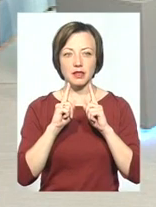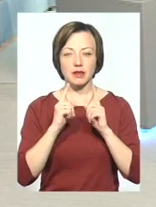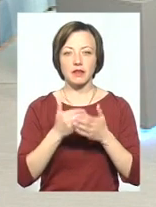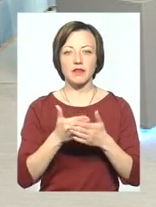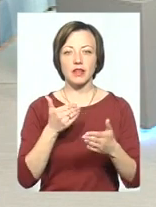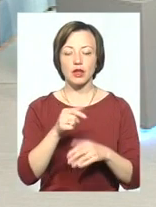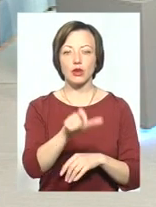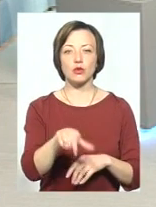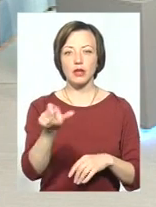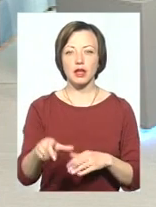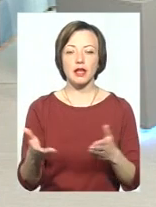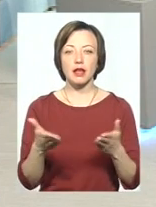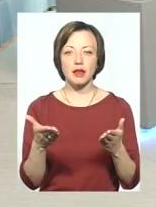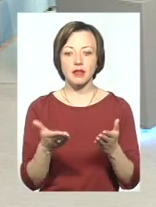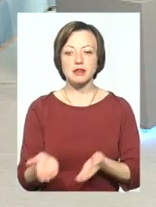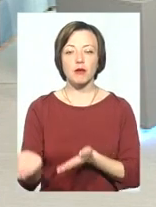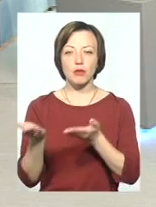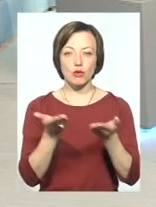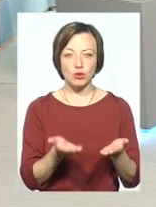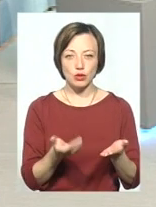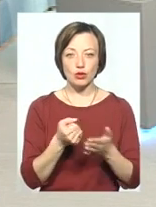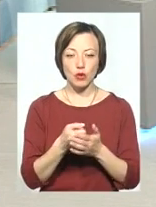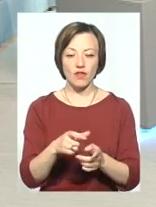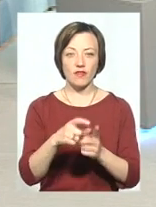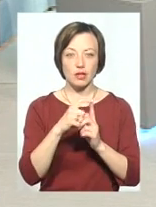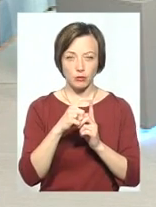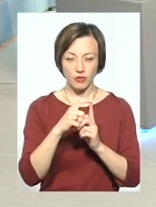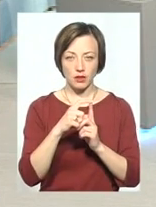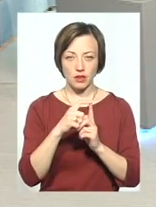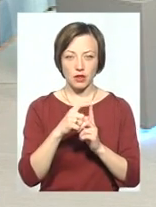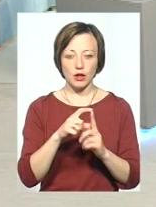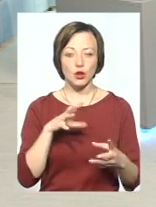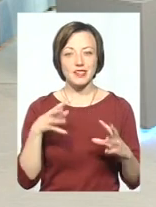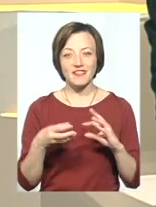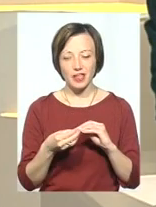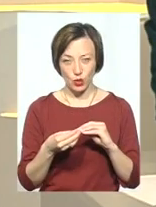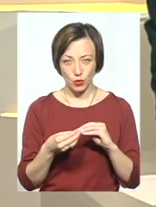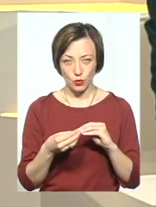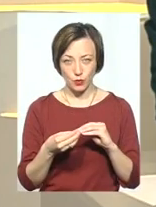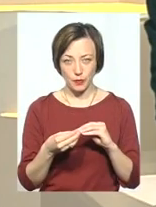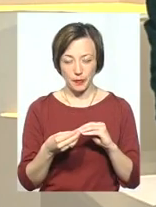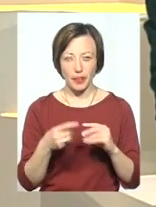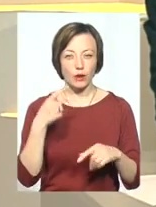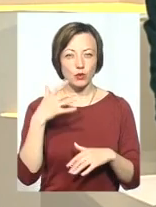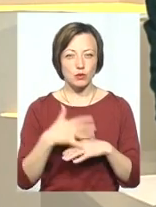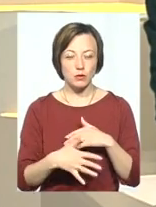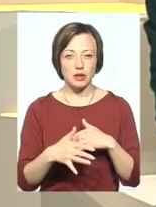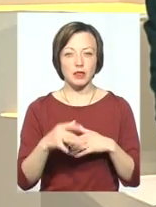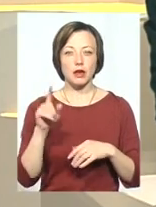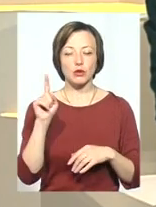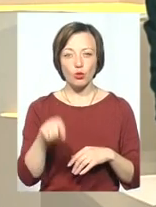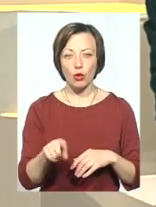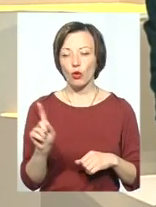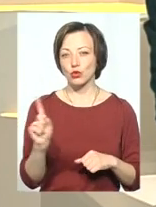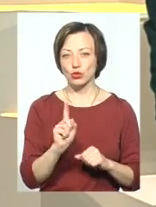від тих людей, кого запрошували, до відповіді, до звіту, ее розуміння і усвідомлення